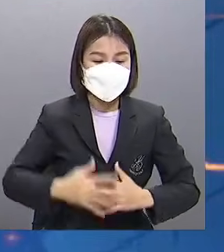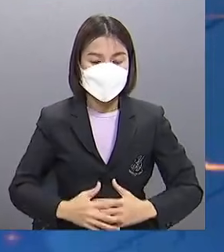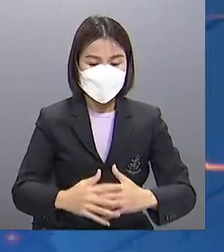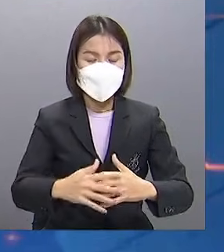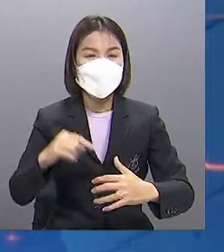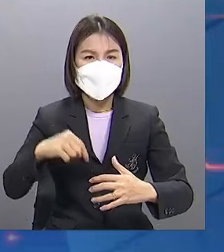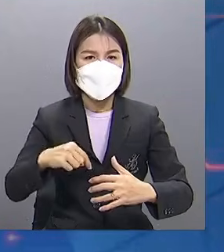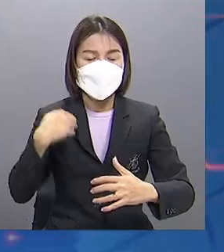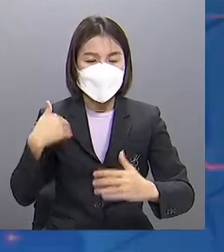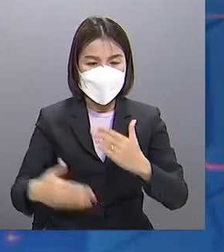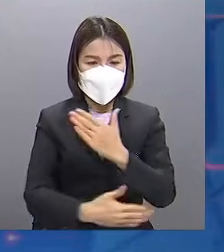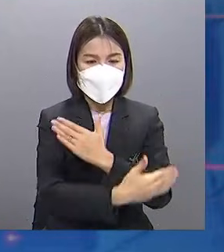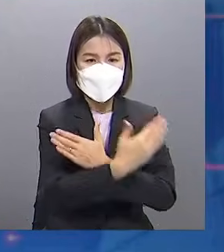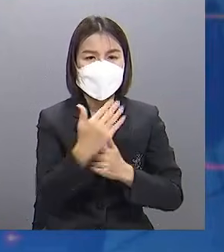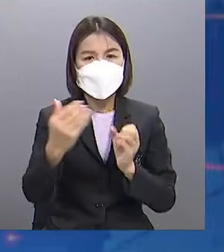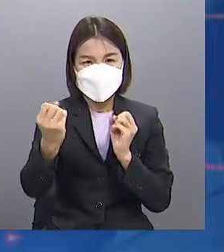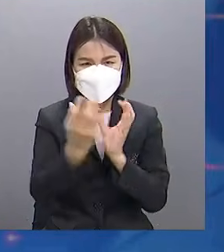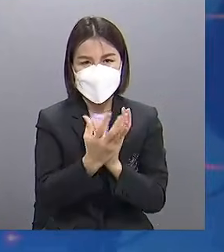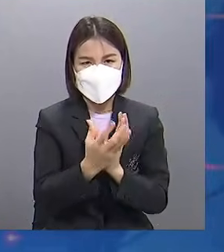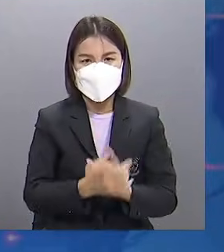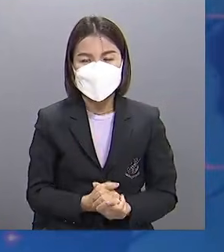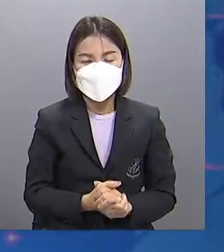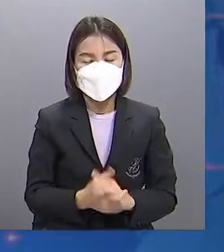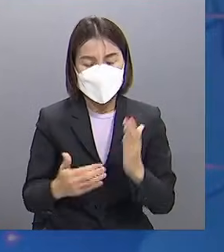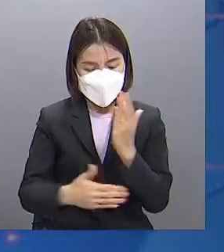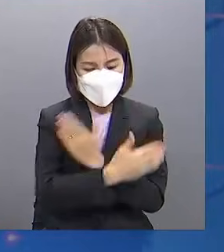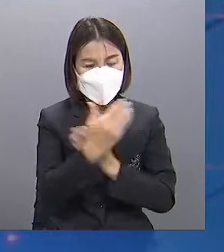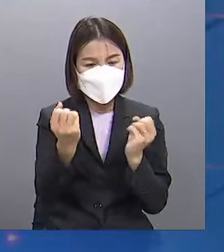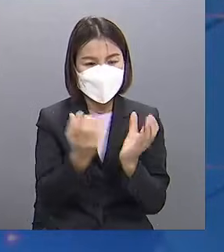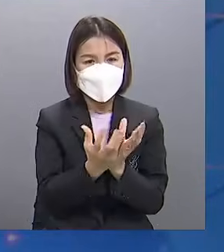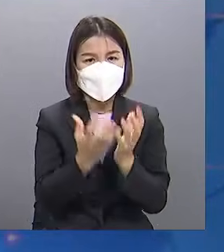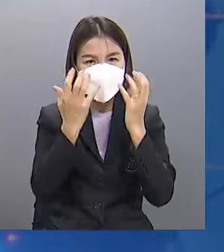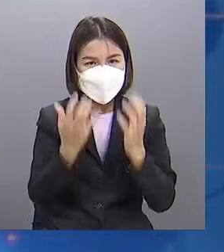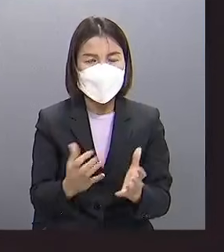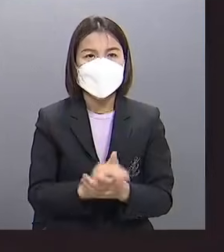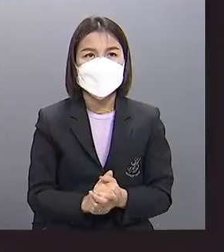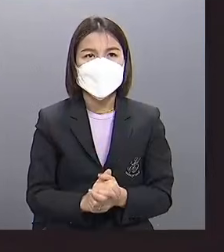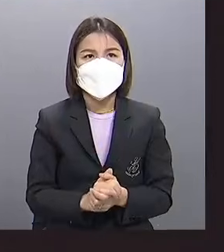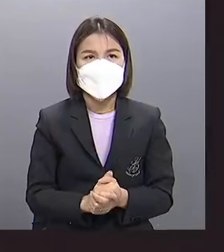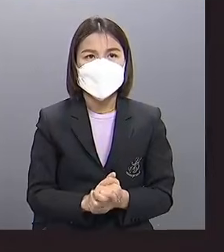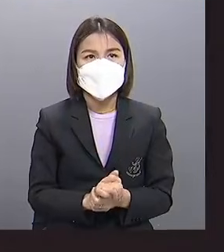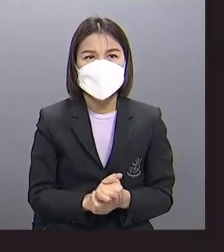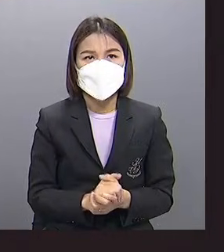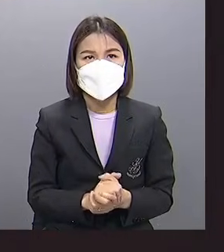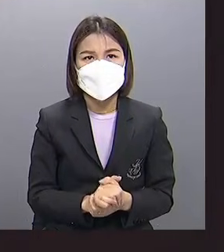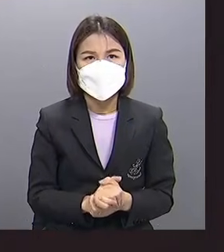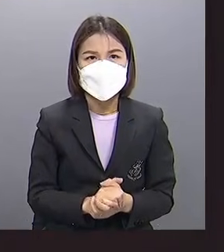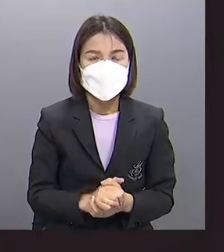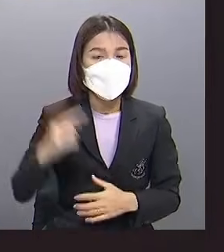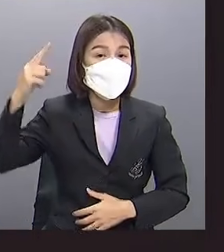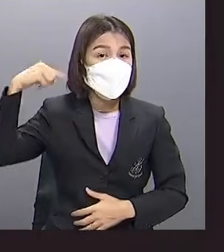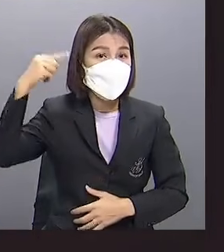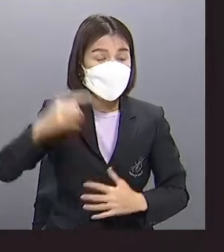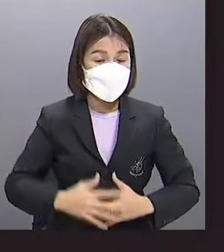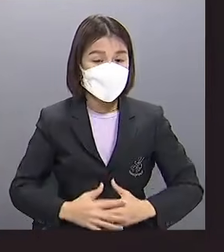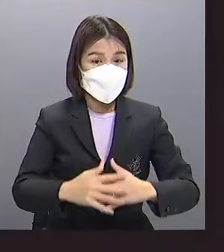การเป็นโรครุนแรงมากกว่าคนทั่วไปนะครับถึงแม้ว่าจะอายุน้อยก็จะเสี่ยงกว่าอยู่ดีนะครับในผู้หญิงตั้งครรภ์เนี่ยระบบภูมิคุ้มกันระ